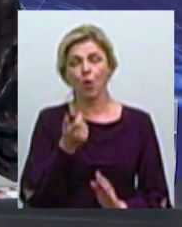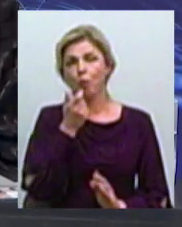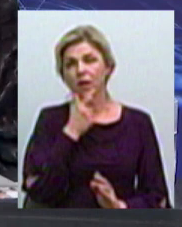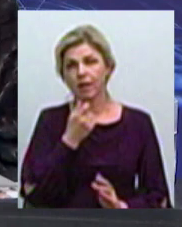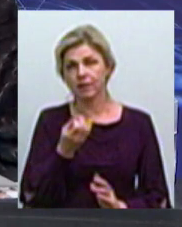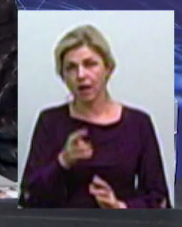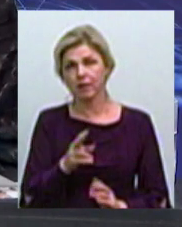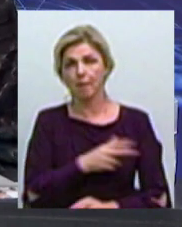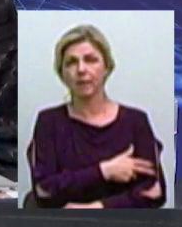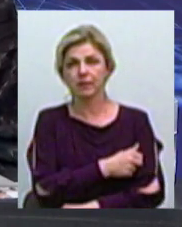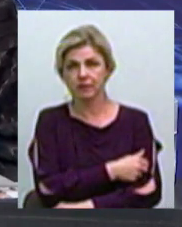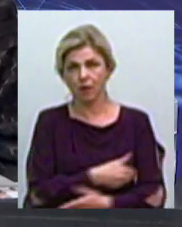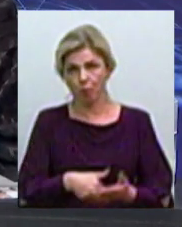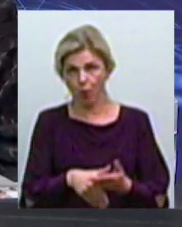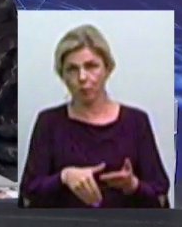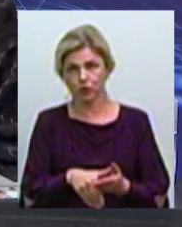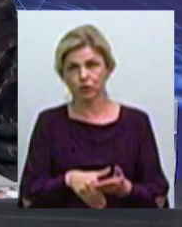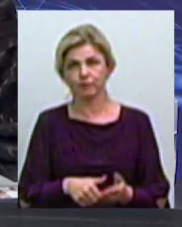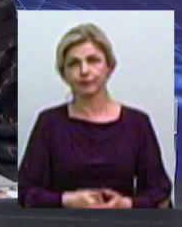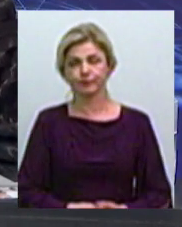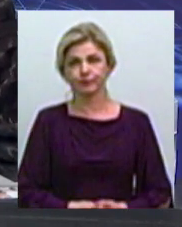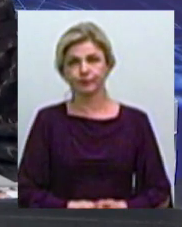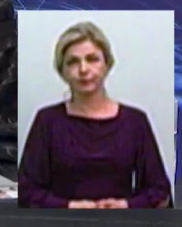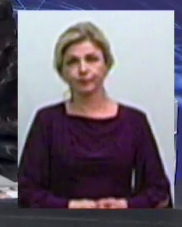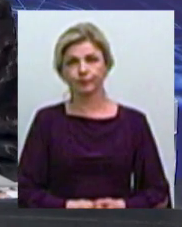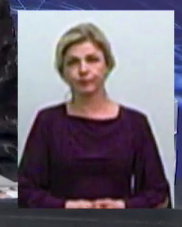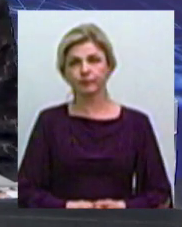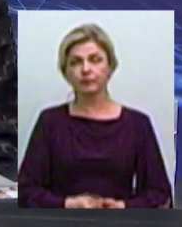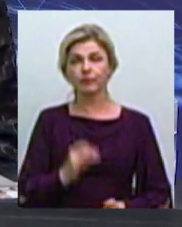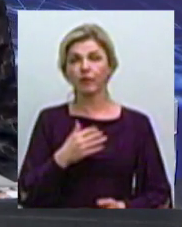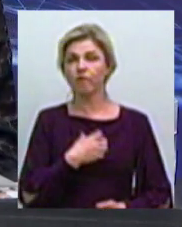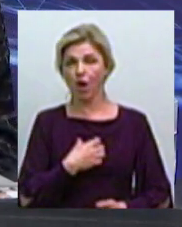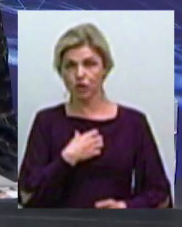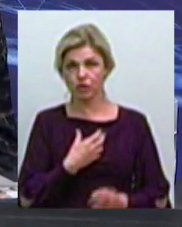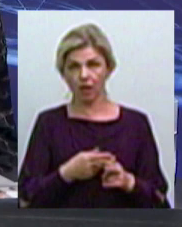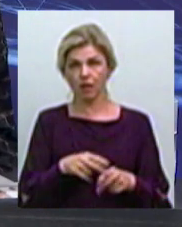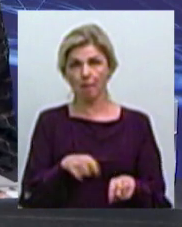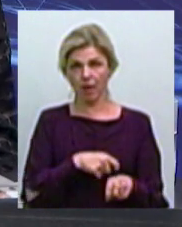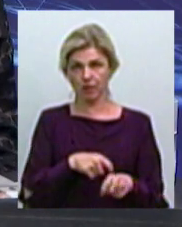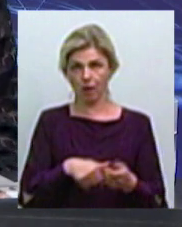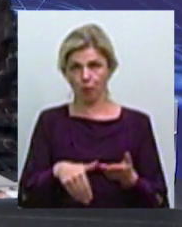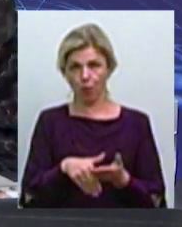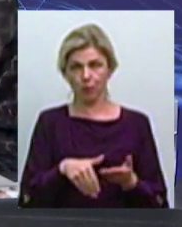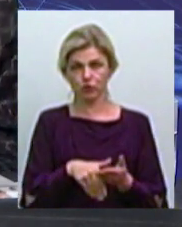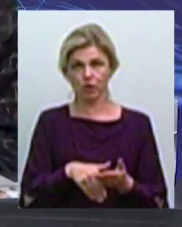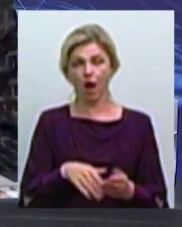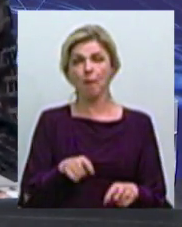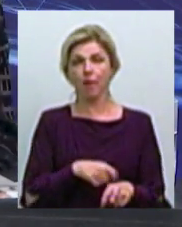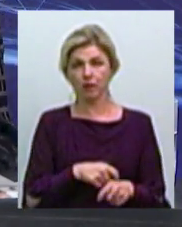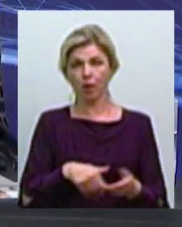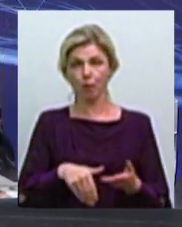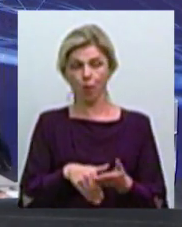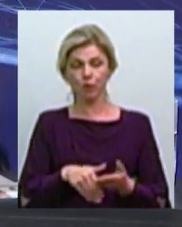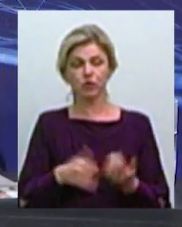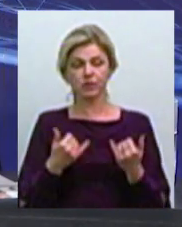гуманітарна, медицинська допомога. И немаловажный компонент – это материальная помощь. Материальная помощь на